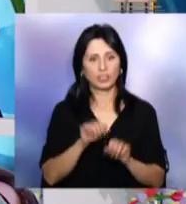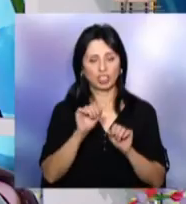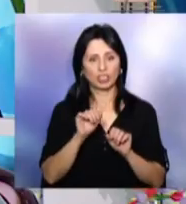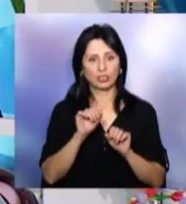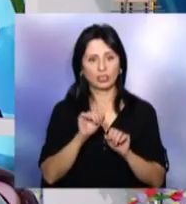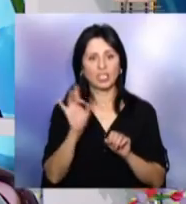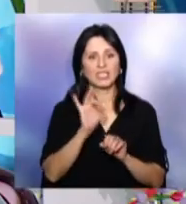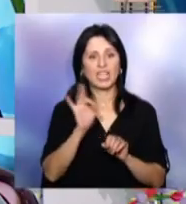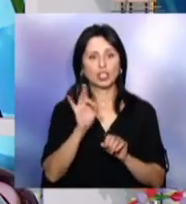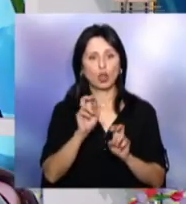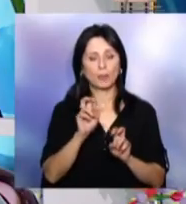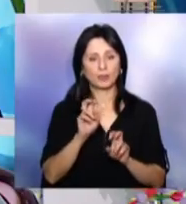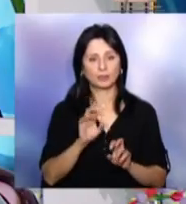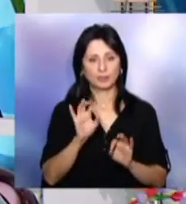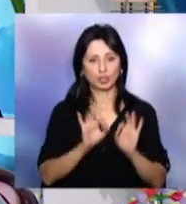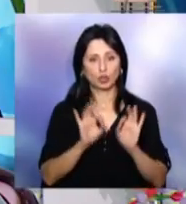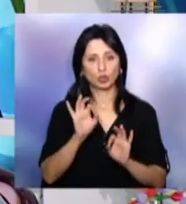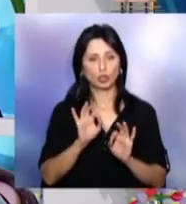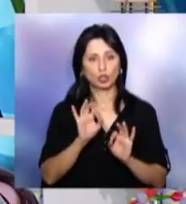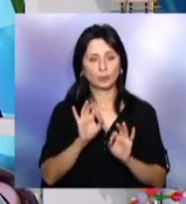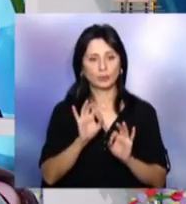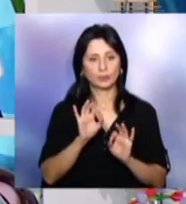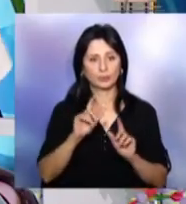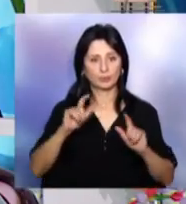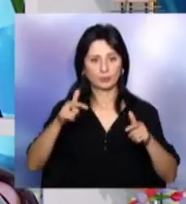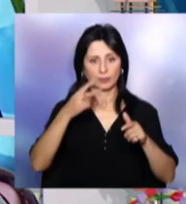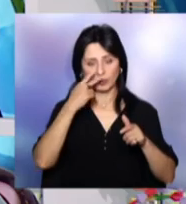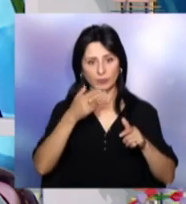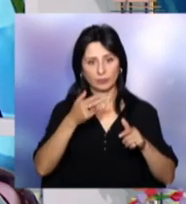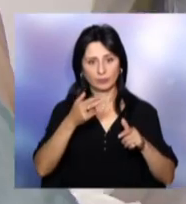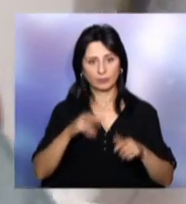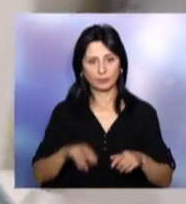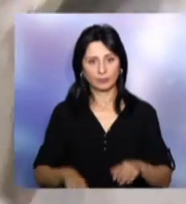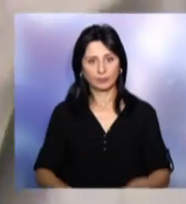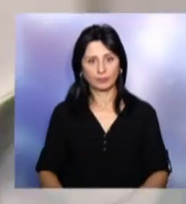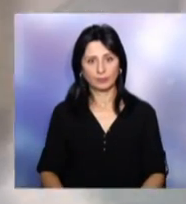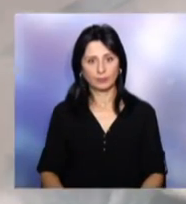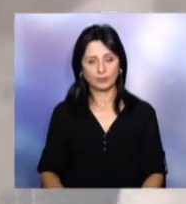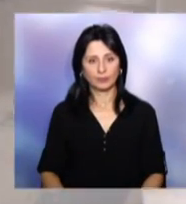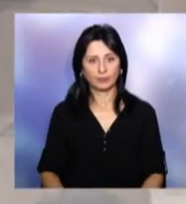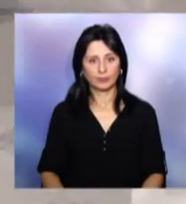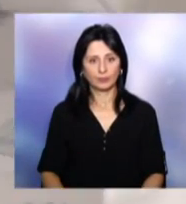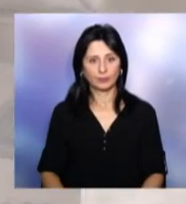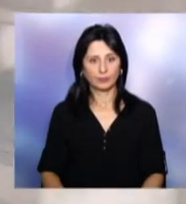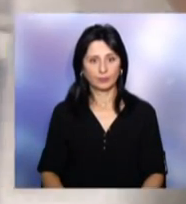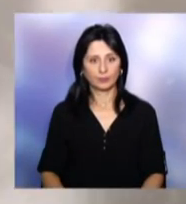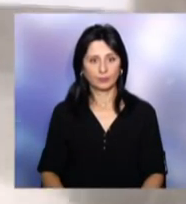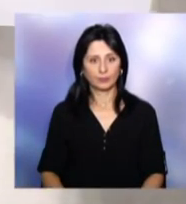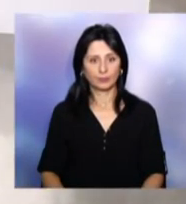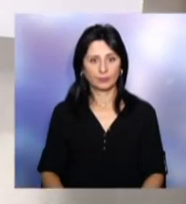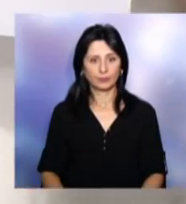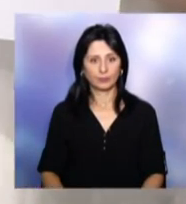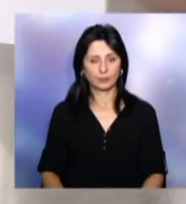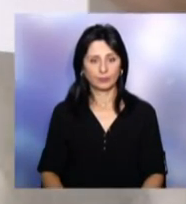შეგვიძლია საზომი, რომელიც შეგვიძლია. შეიძლება მაყურებელსაც რო აჩვენოთ, კამერისკენ ამოადგენდია და